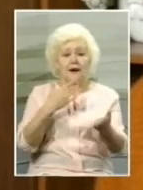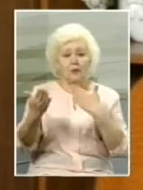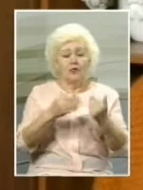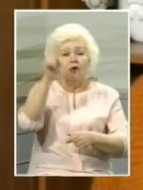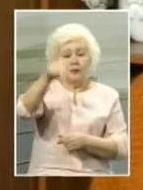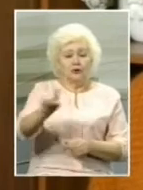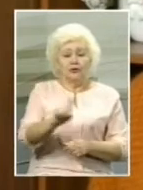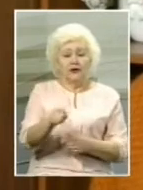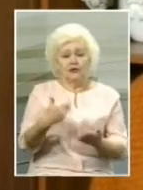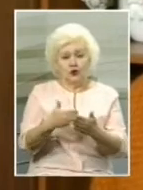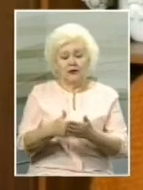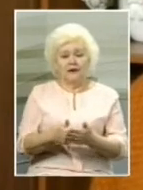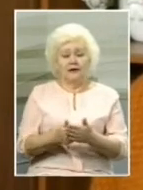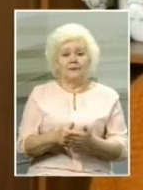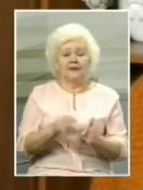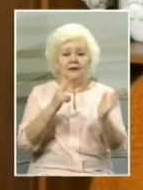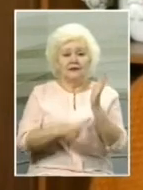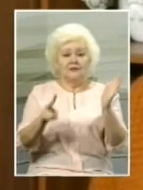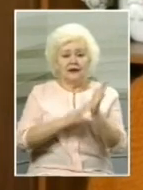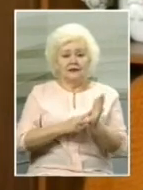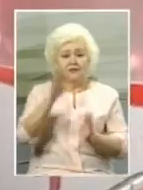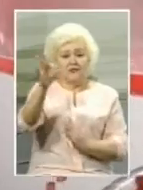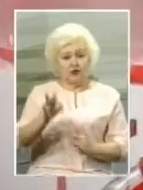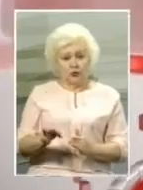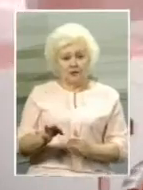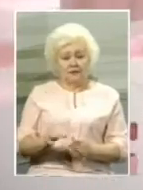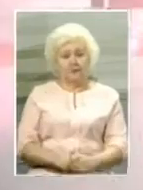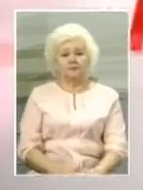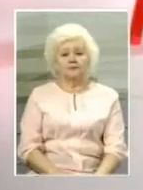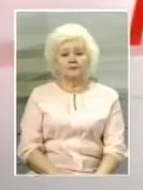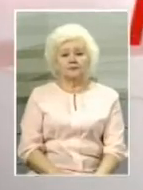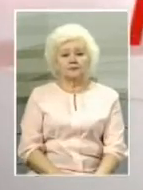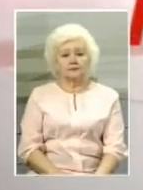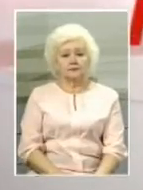те, що, ймовірно, десь на 77%.